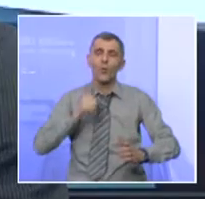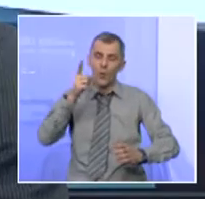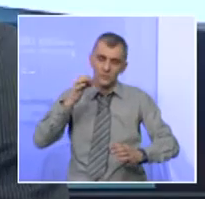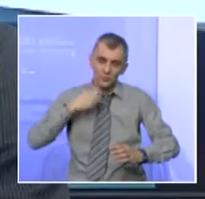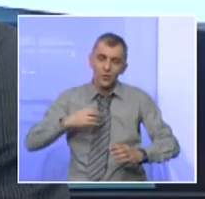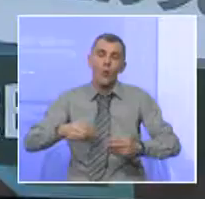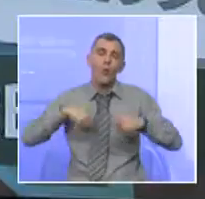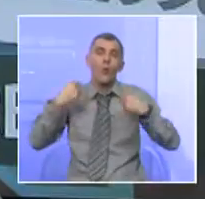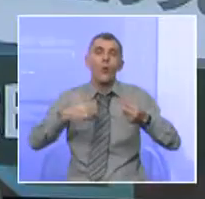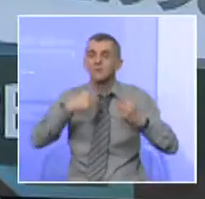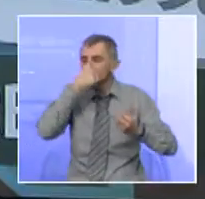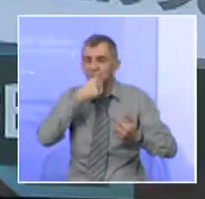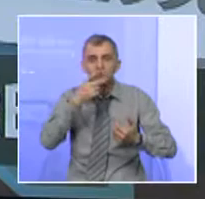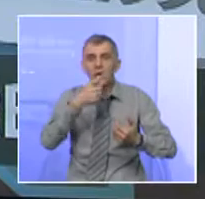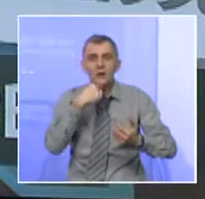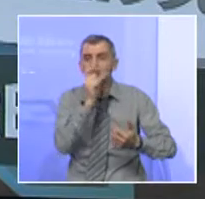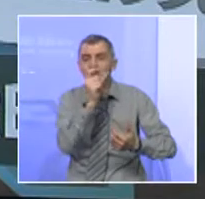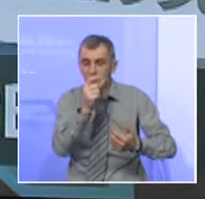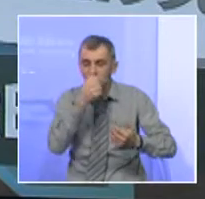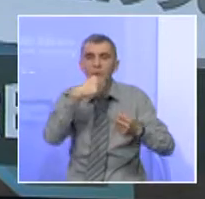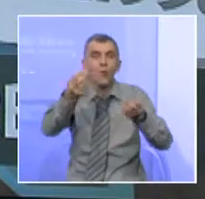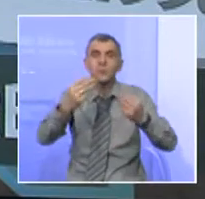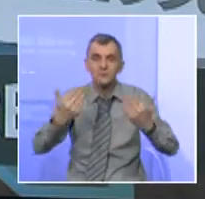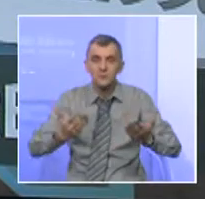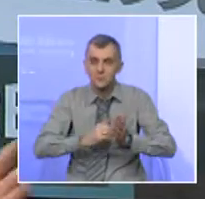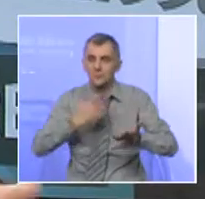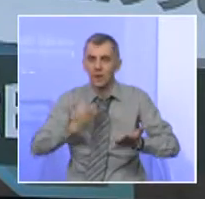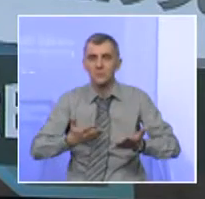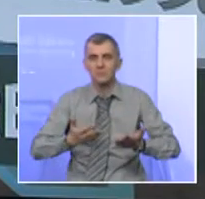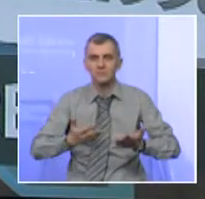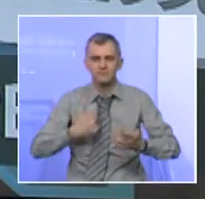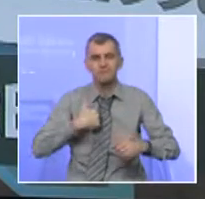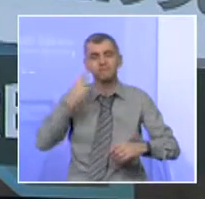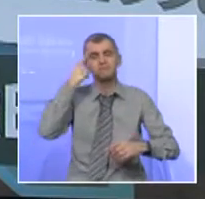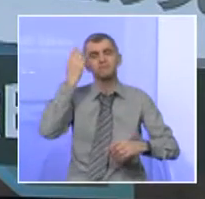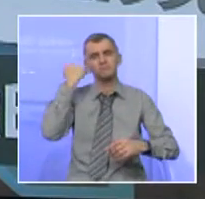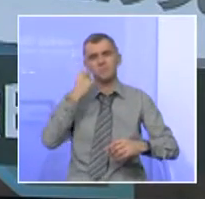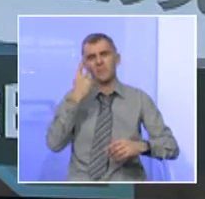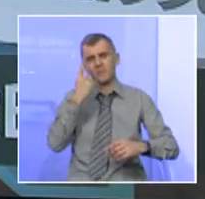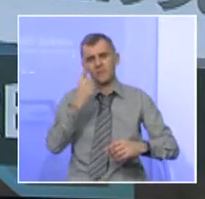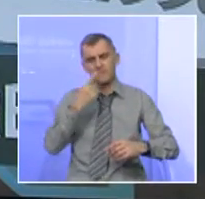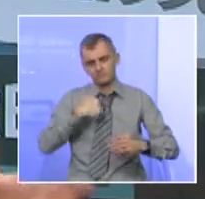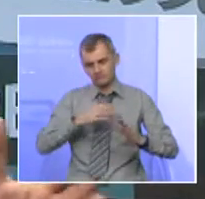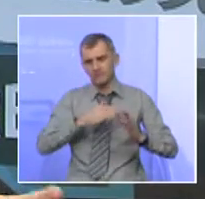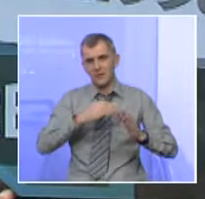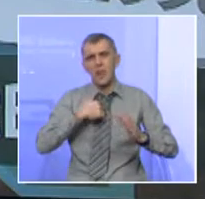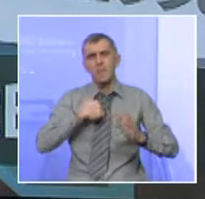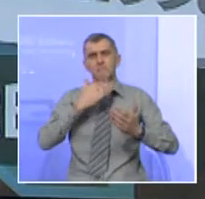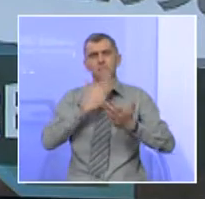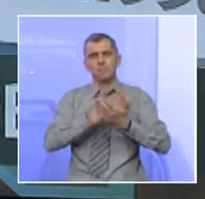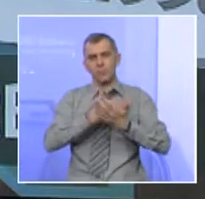dužni da objasne šta stoji iza tih riječi. Ja se sjećam jednom, možda ovo je mala digresija, sam bio u